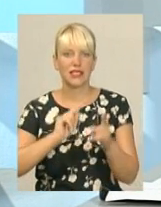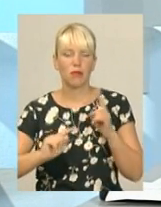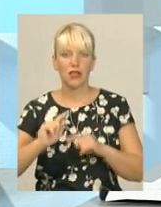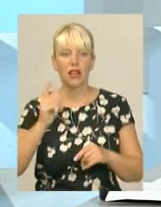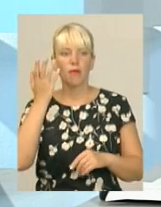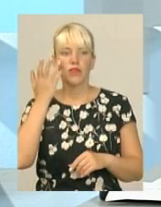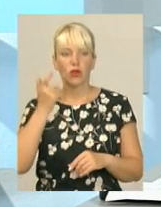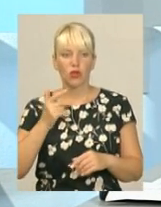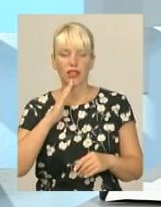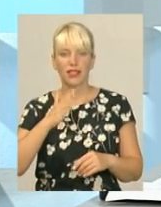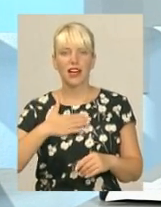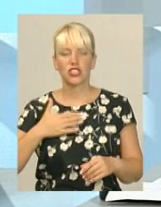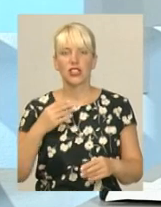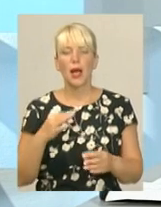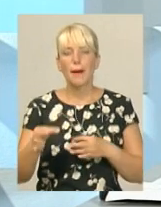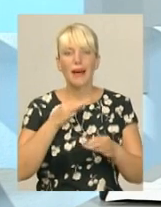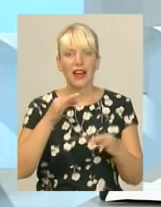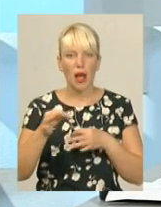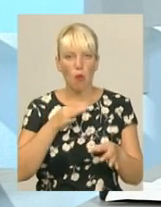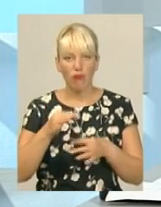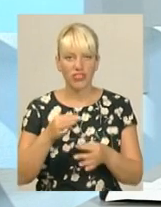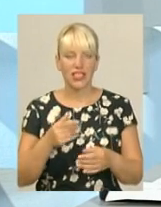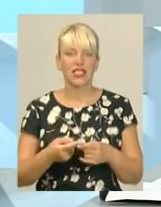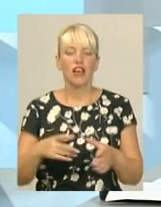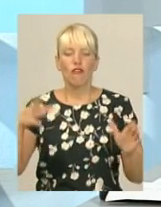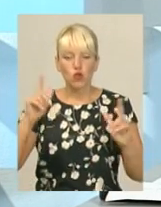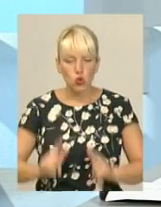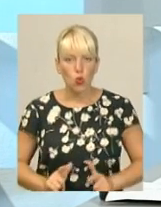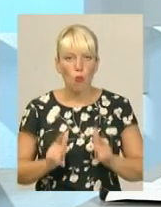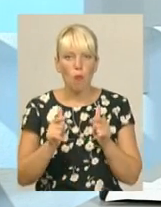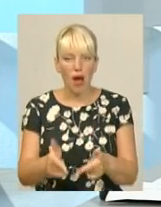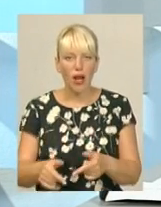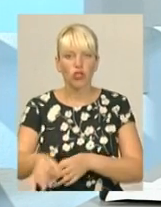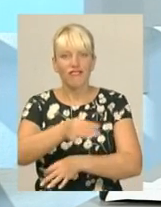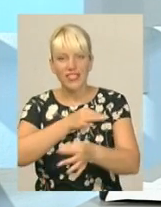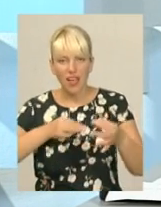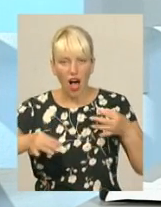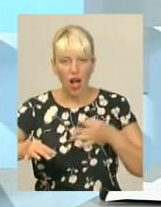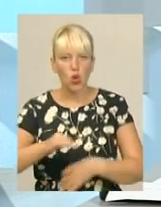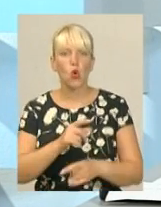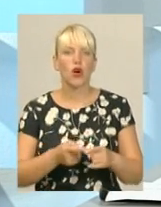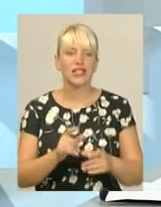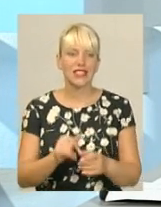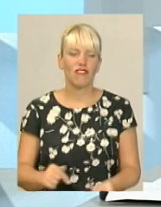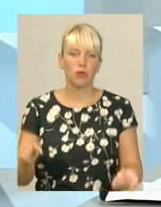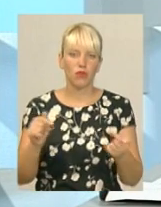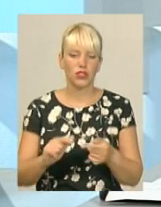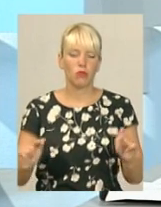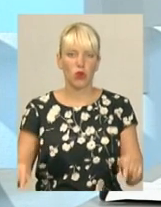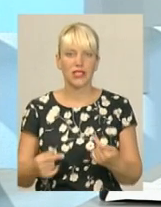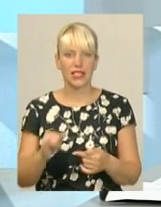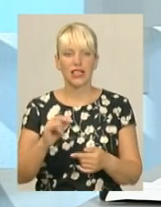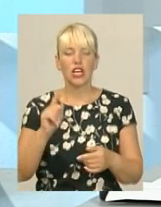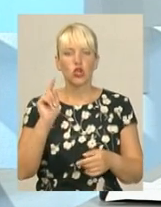і коли наші перемовники вступають в діалог з відповідними організаторами, тоді